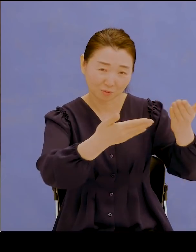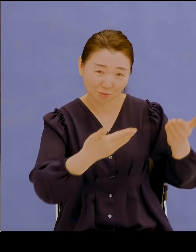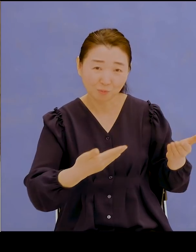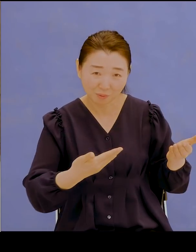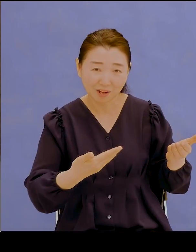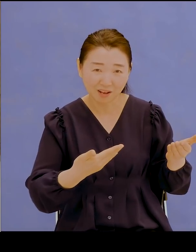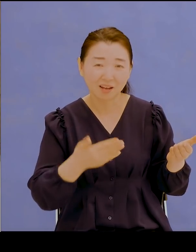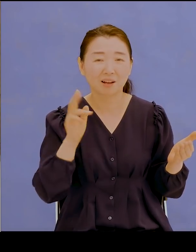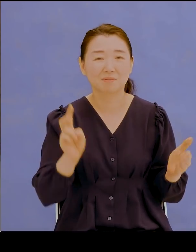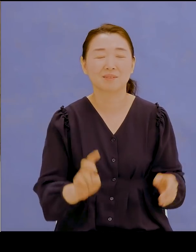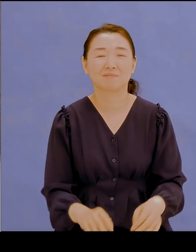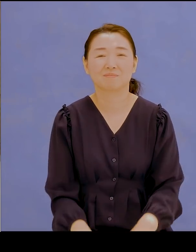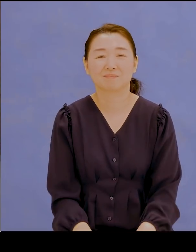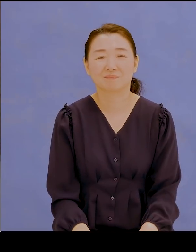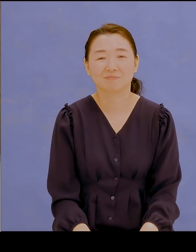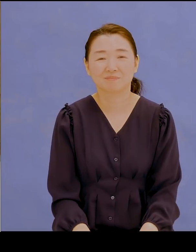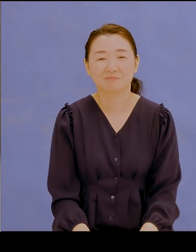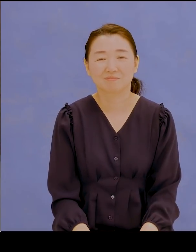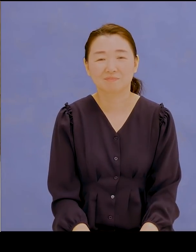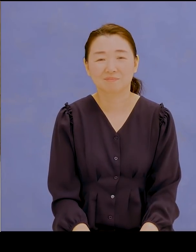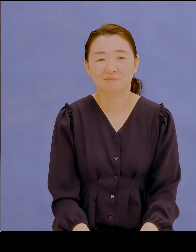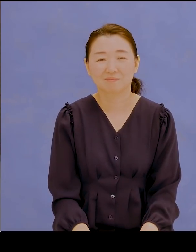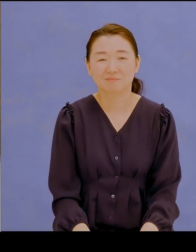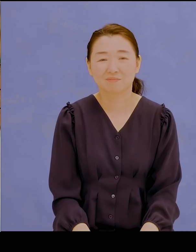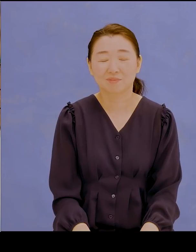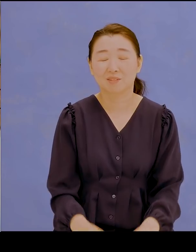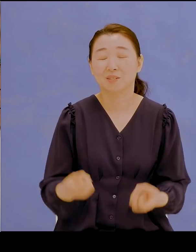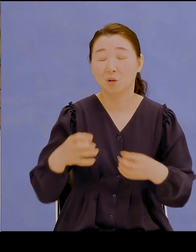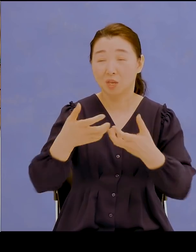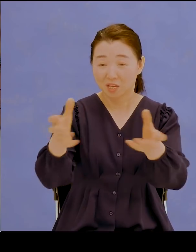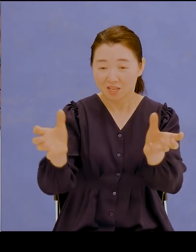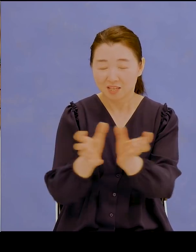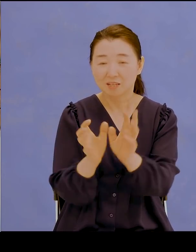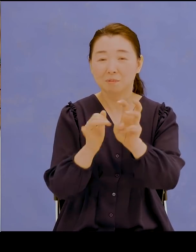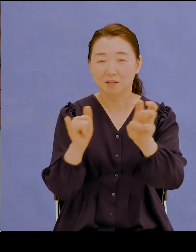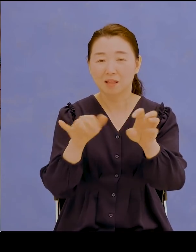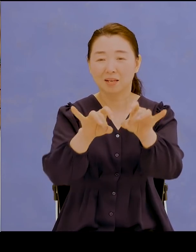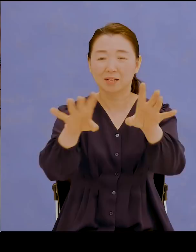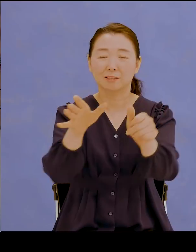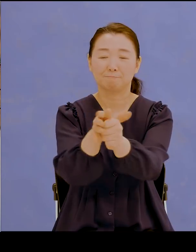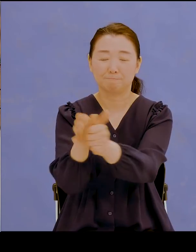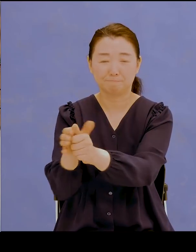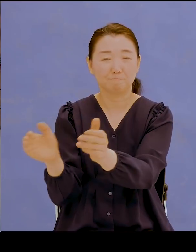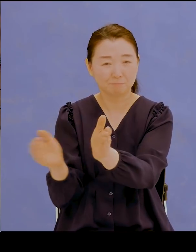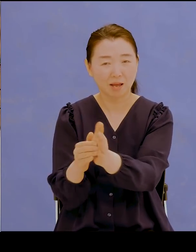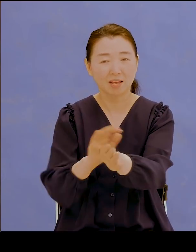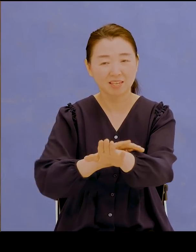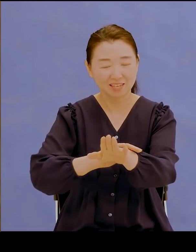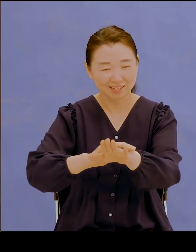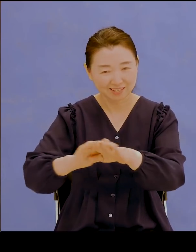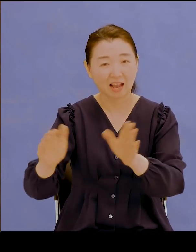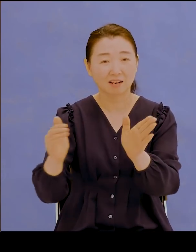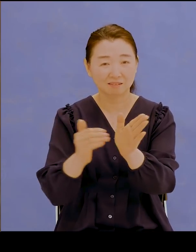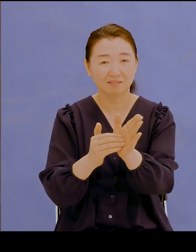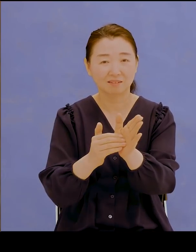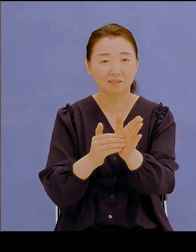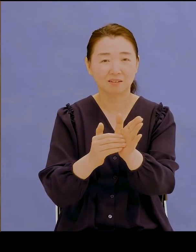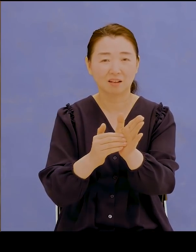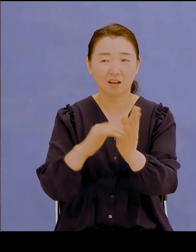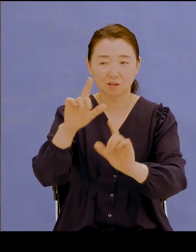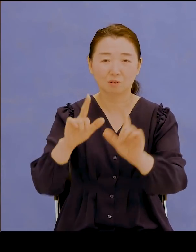아니까 네, 쳐주시는 네. 것도 있고 네. 이분들 각자 자리에서 그 역할을 했으니까 이게 또 일이 된 거잖아요. 네. 네. 그래서 그런 걸